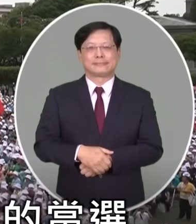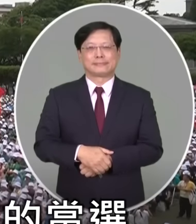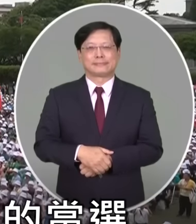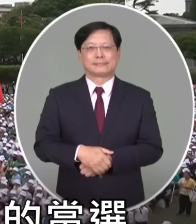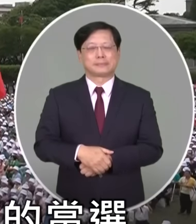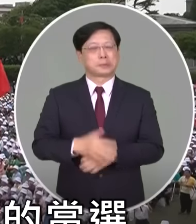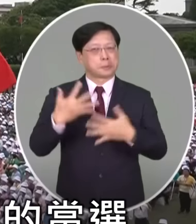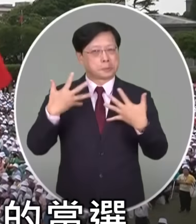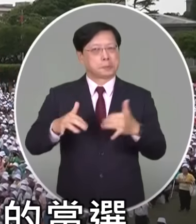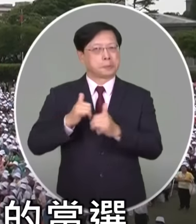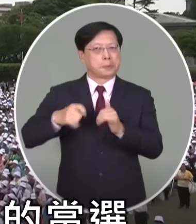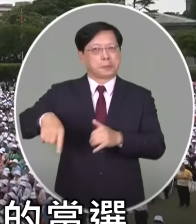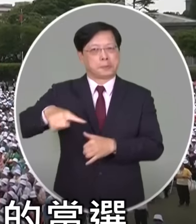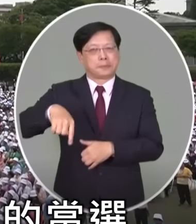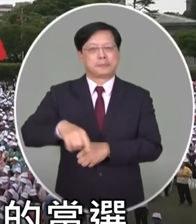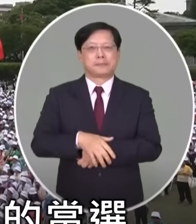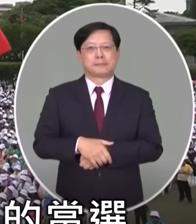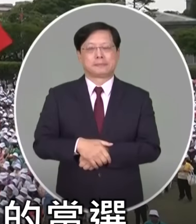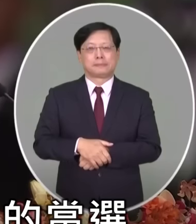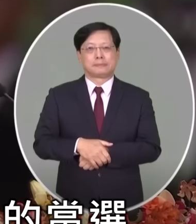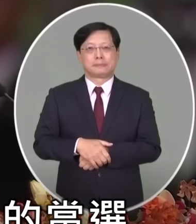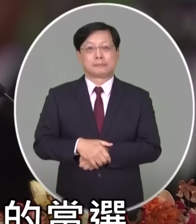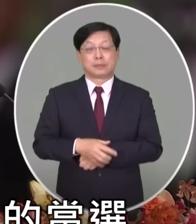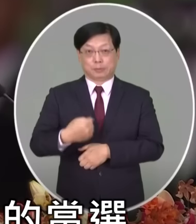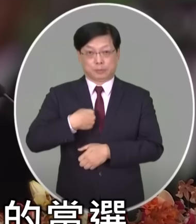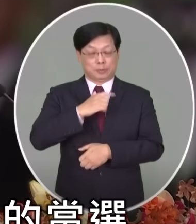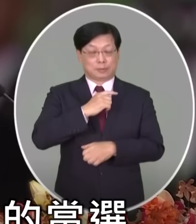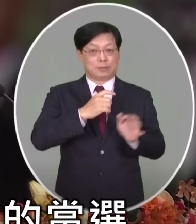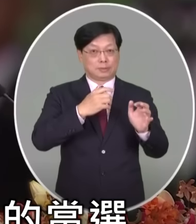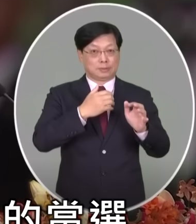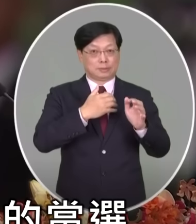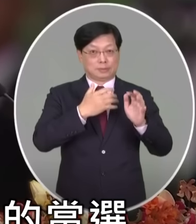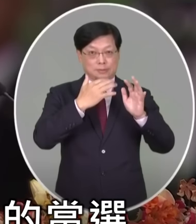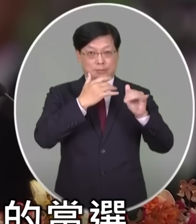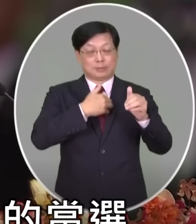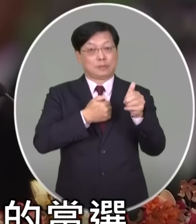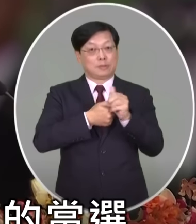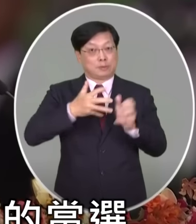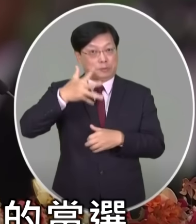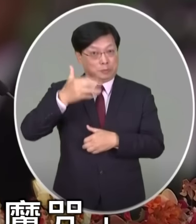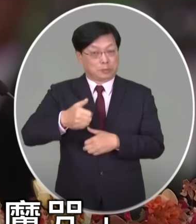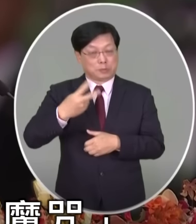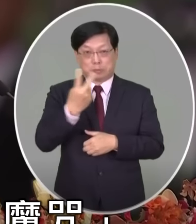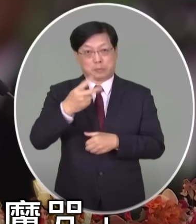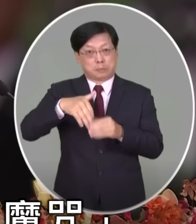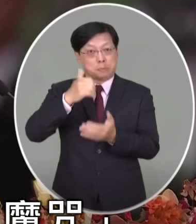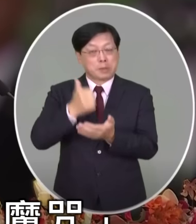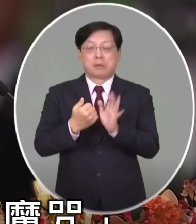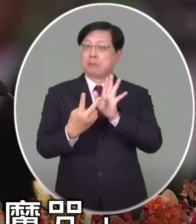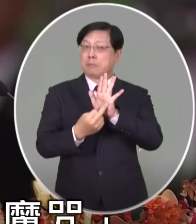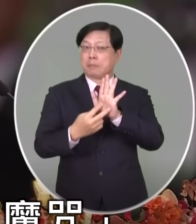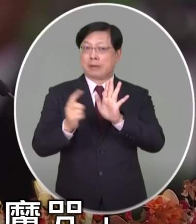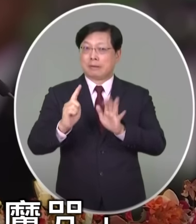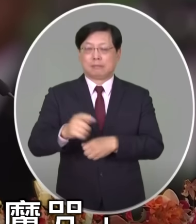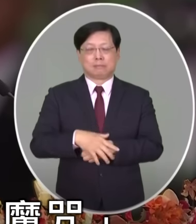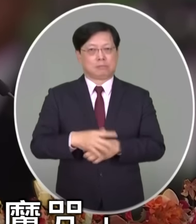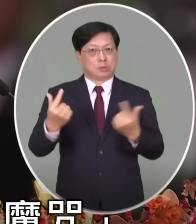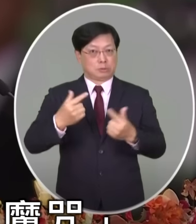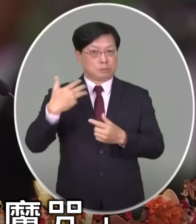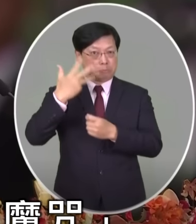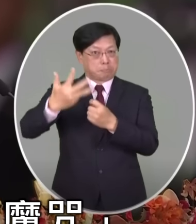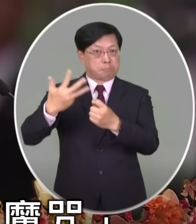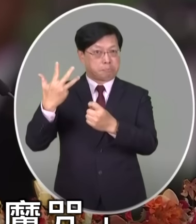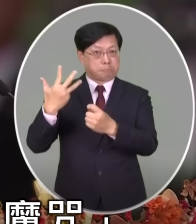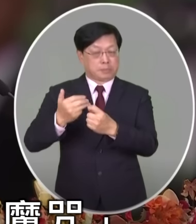许多人将我和萧美琴副总统的当选解读为打破八